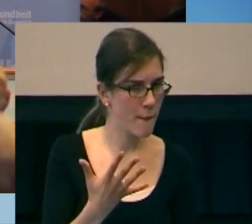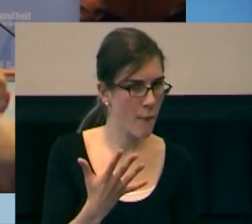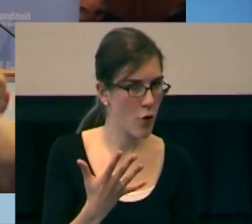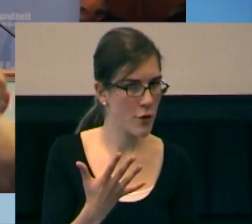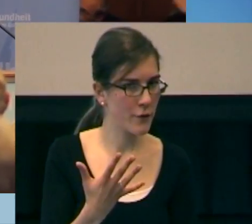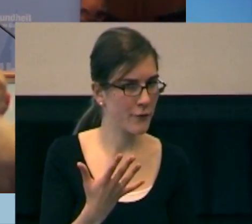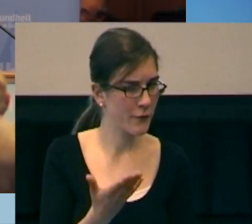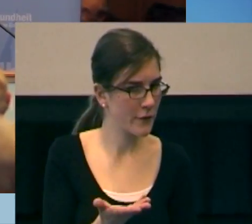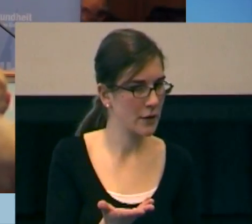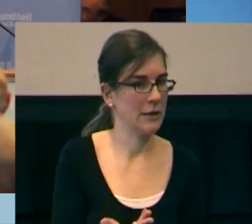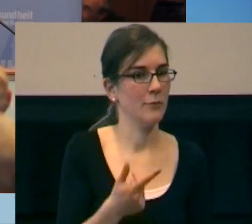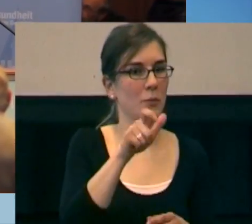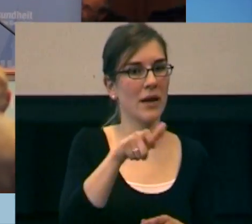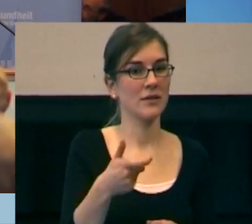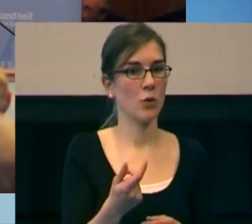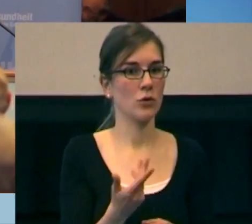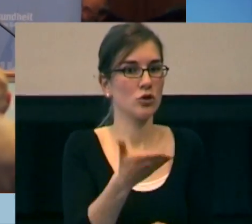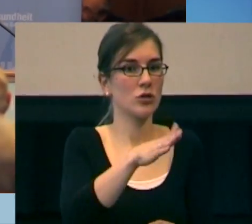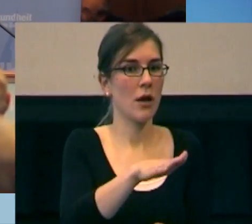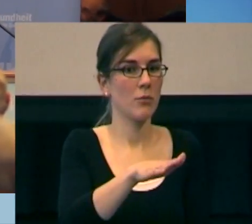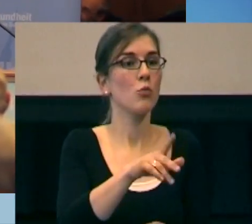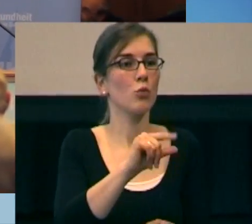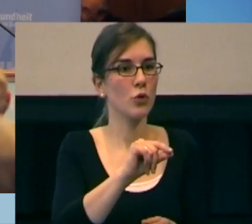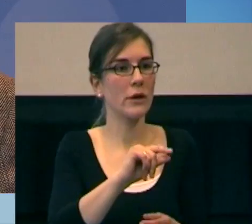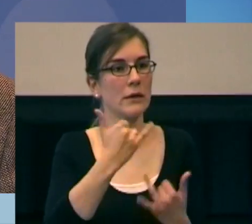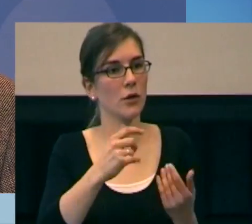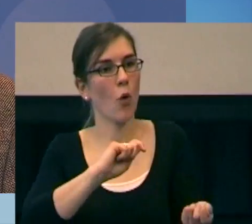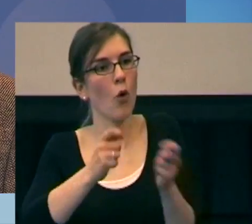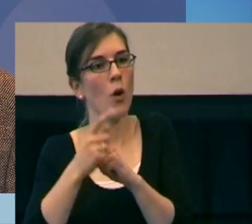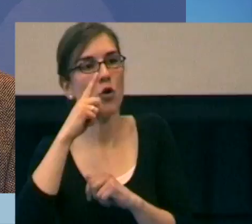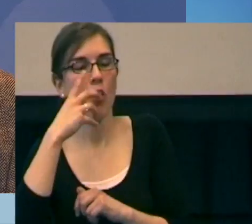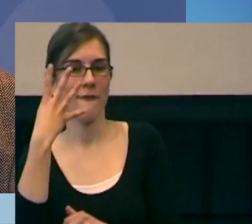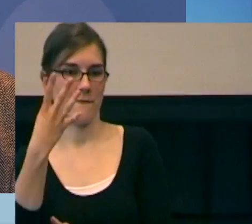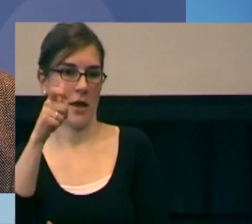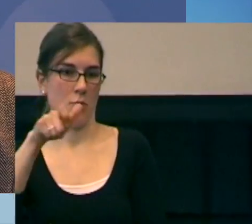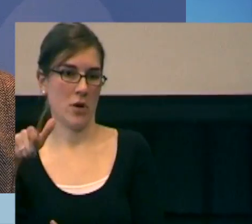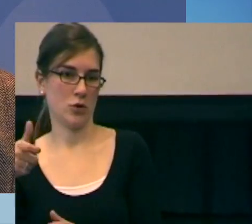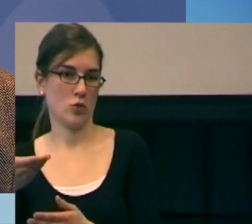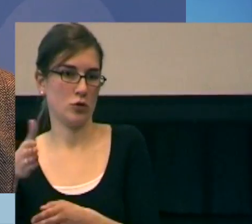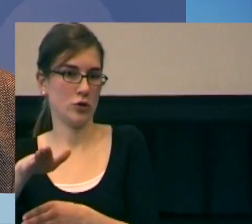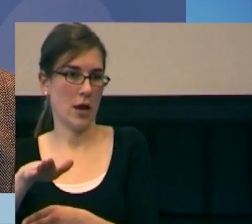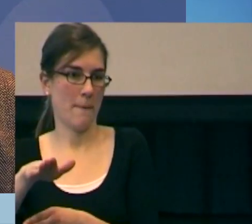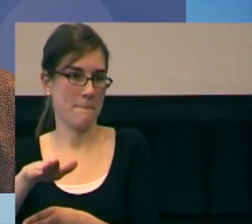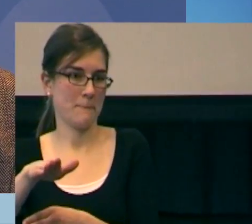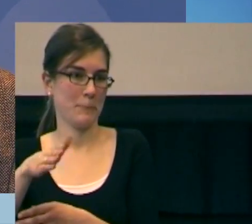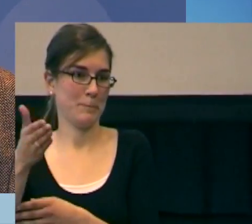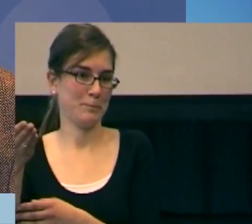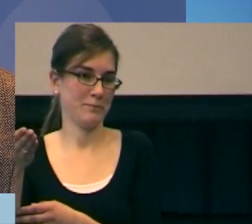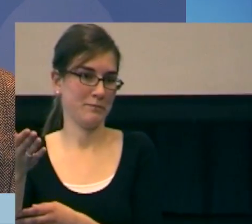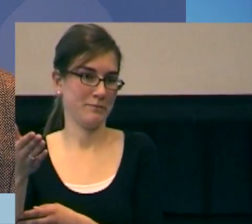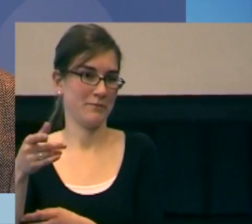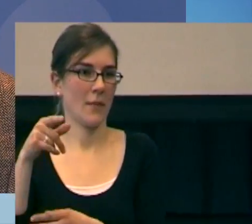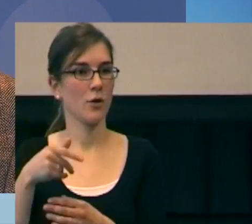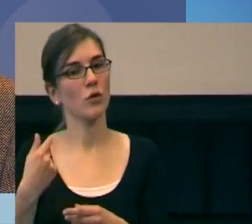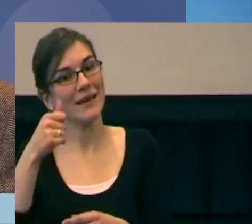Sterbenden an Prostatakrebs nur noch 4 sterben werden. Der eine Gerettete wird im gleichen Alter an etwas